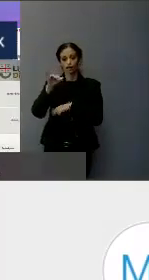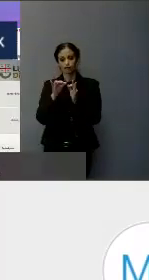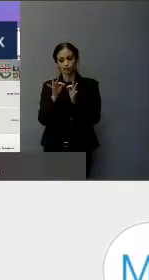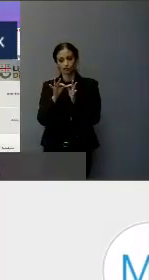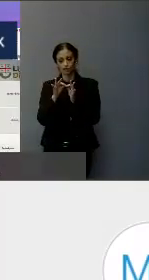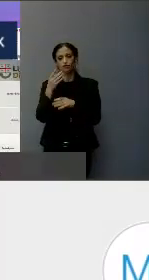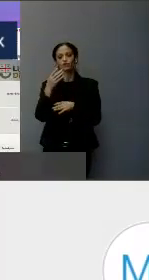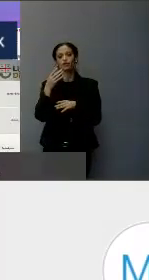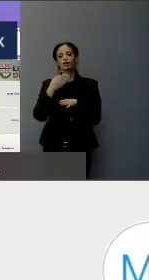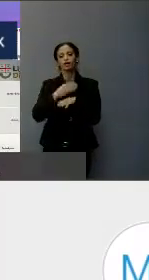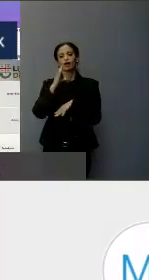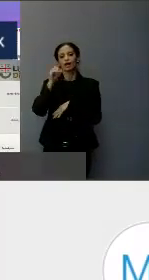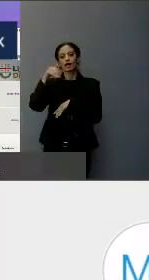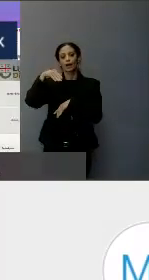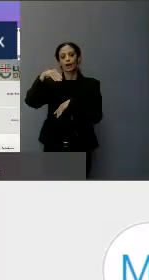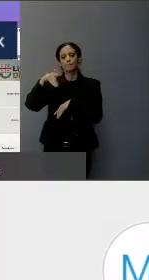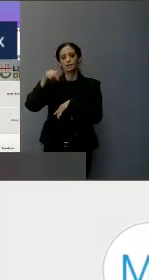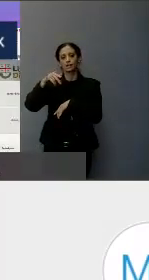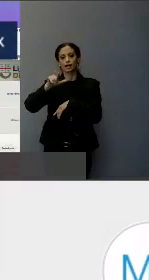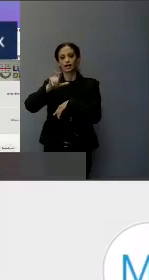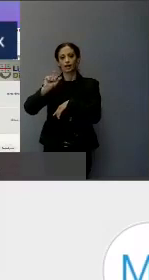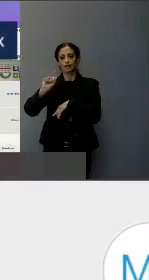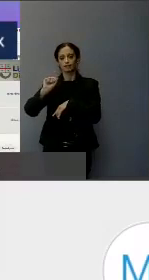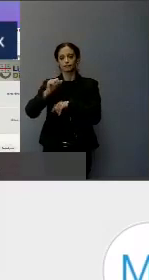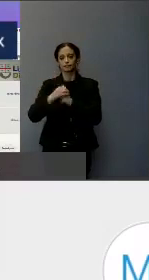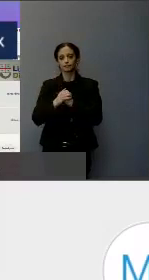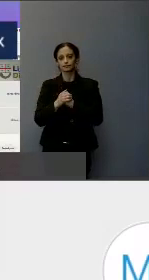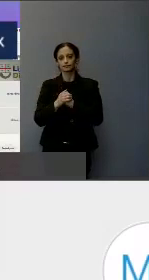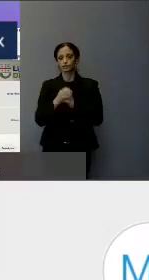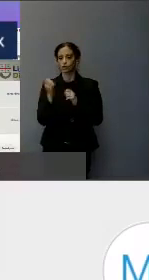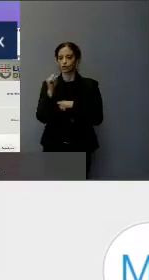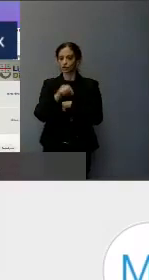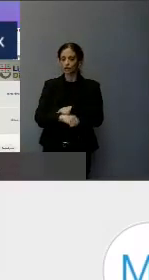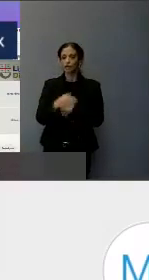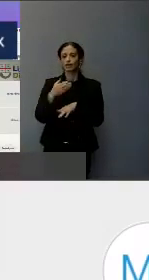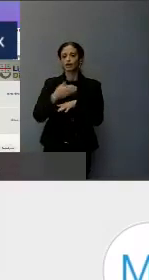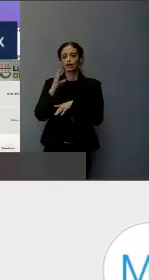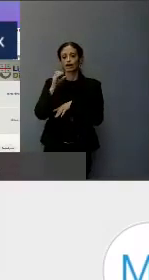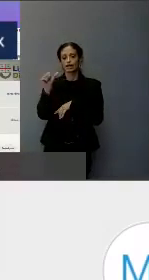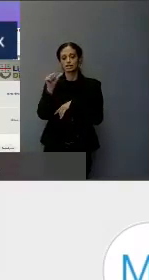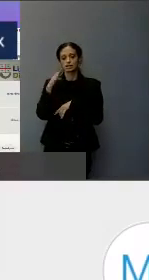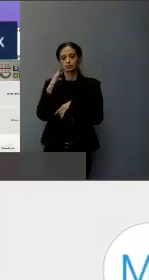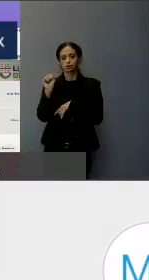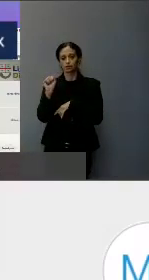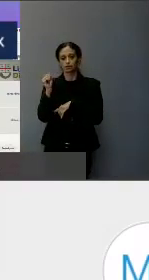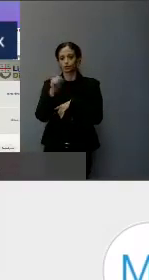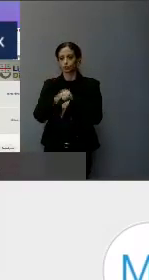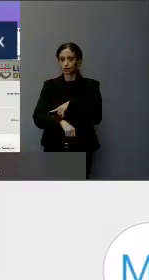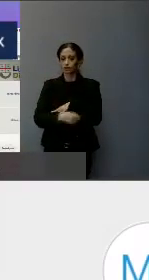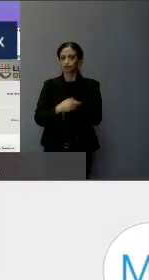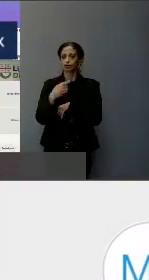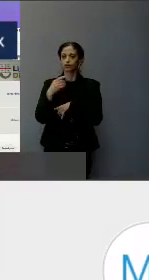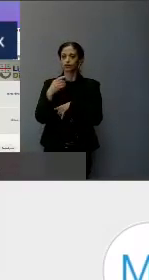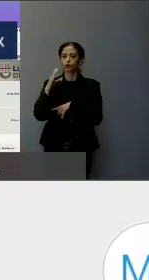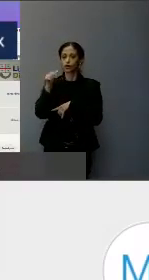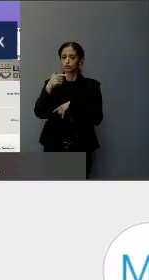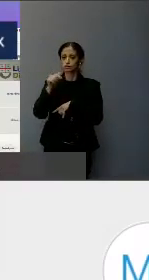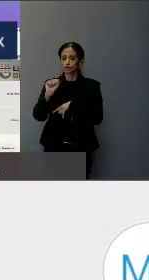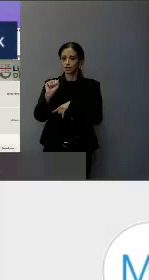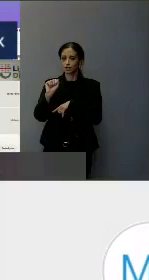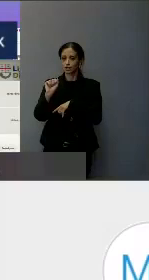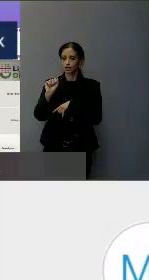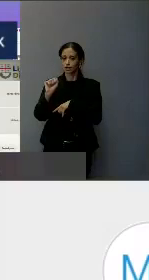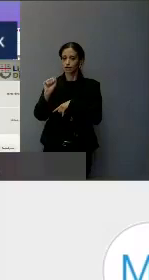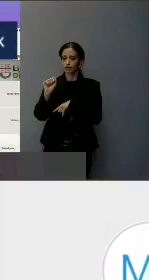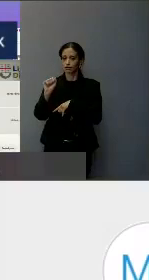consigliere campanella però consigliere cassiba contrario consigliere costa